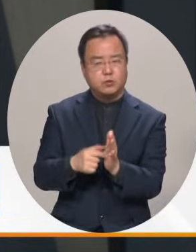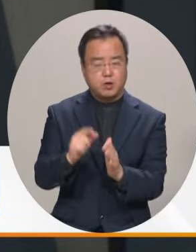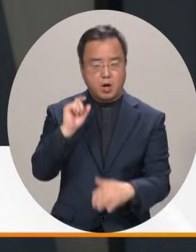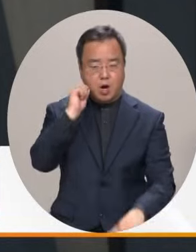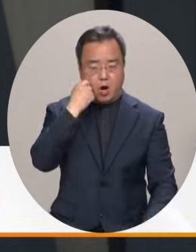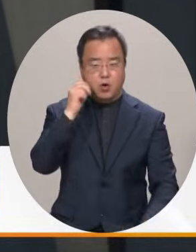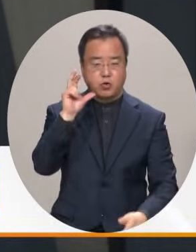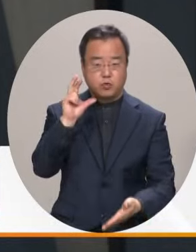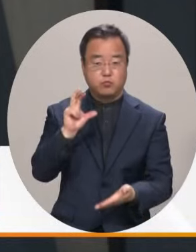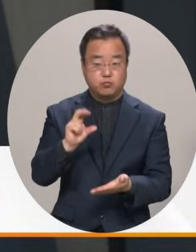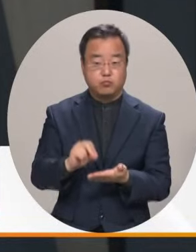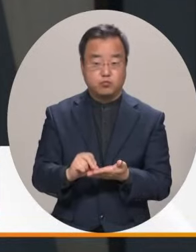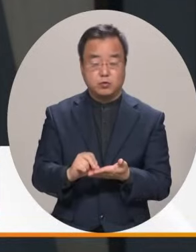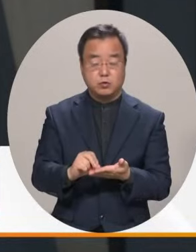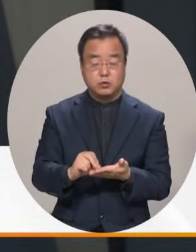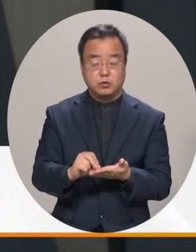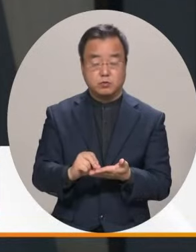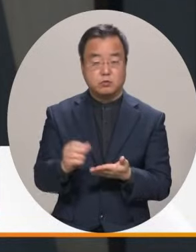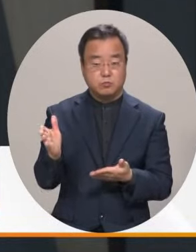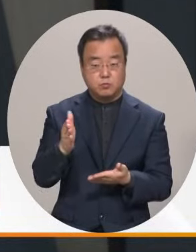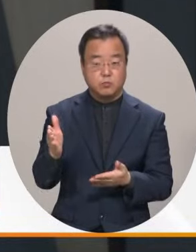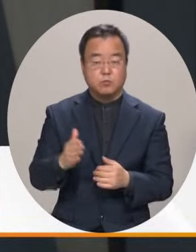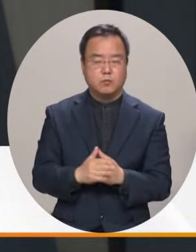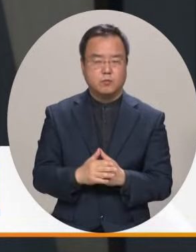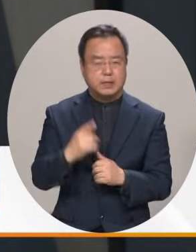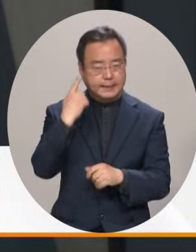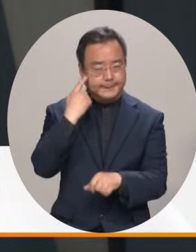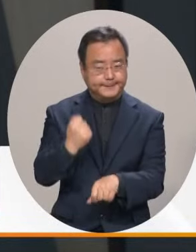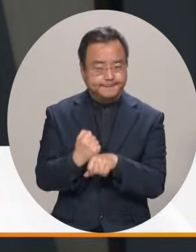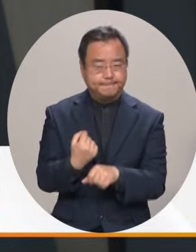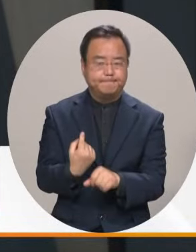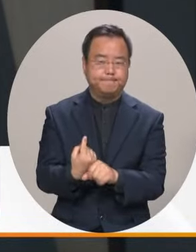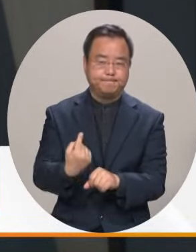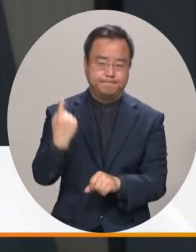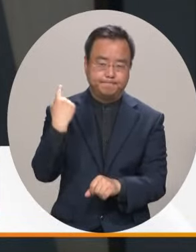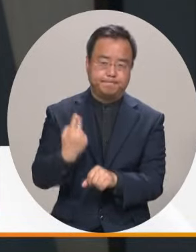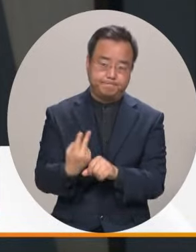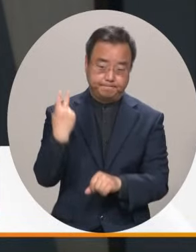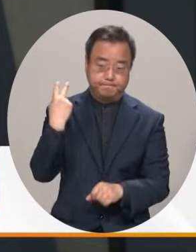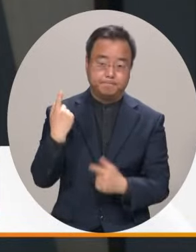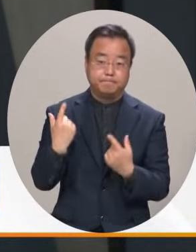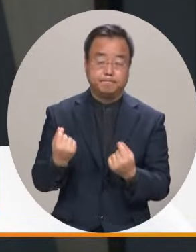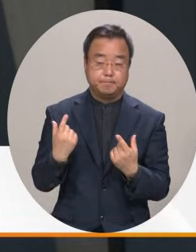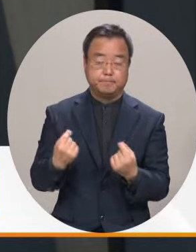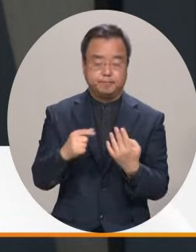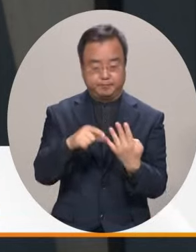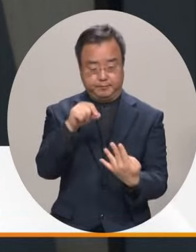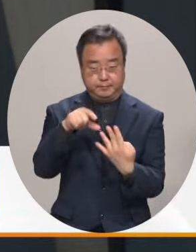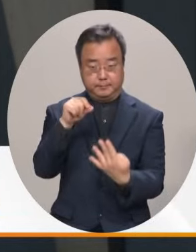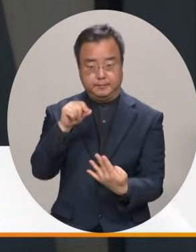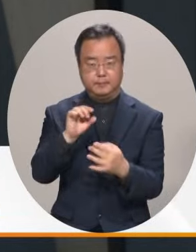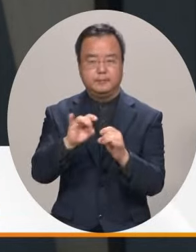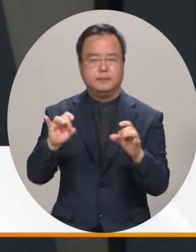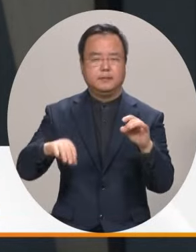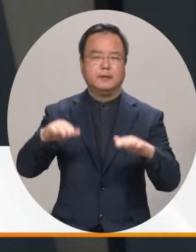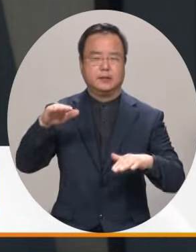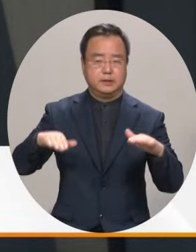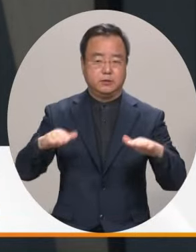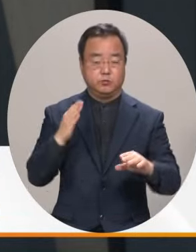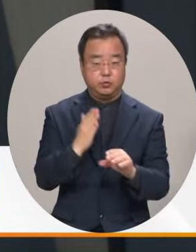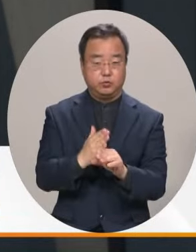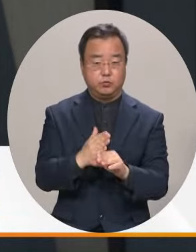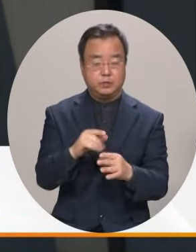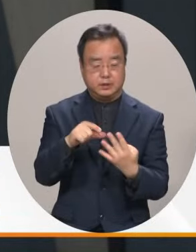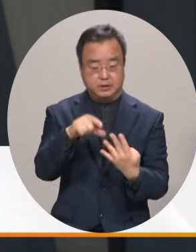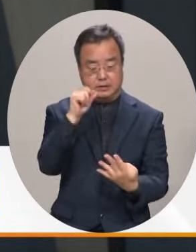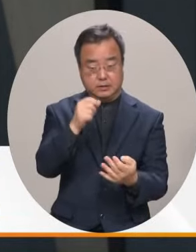낮아졌고 탐구 영역에서는 예년처럼 선택과목별 난이도가 다소 차이가 있어서 어 선택에